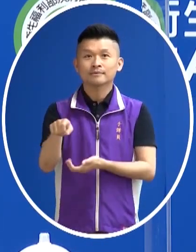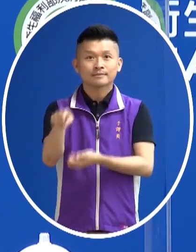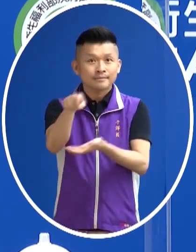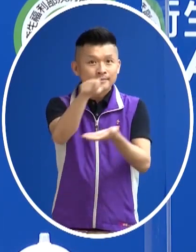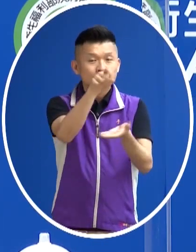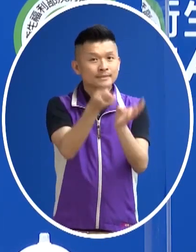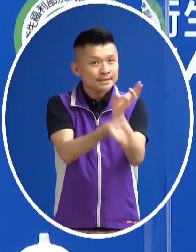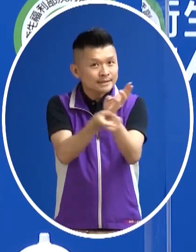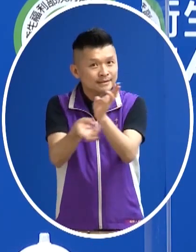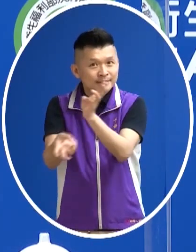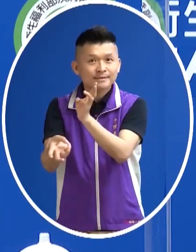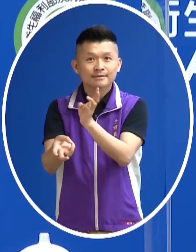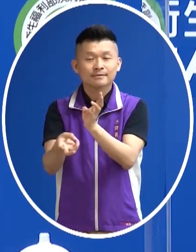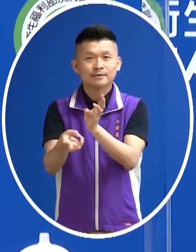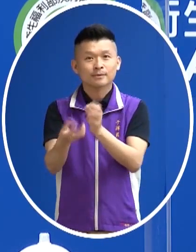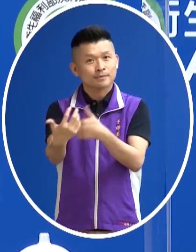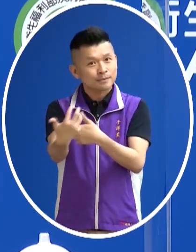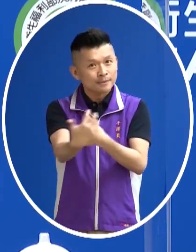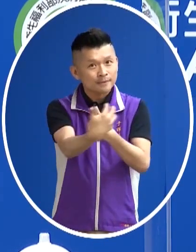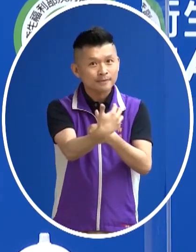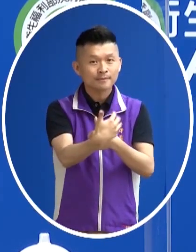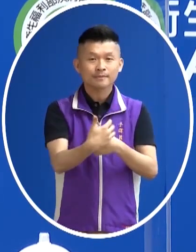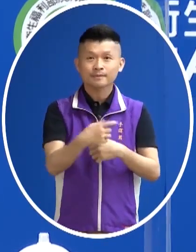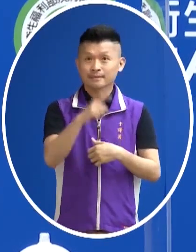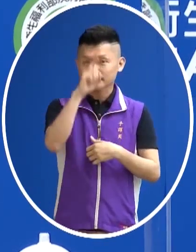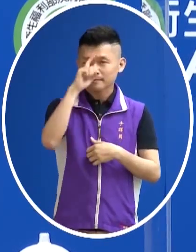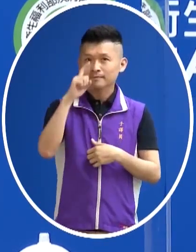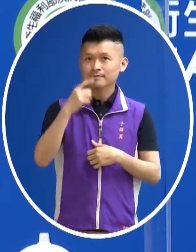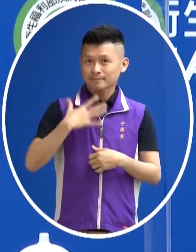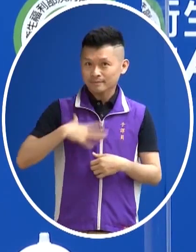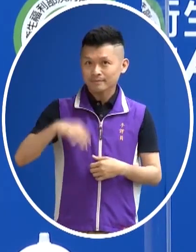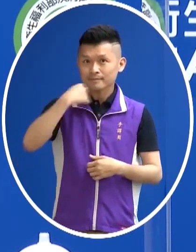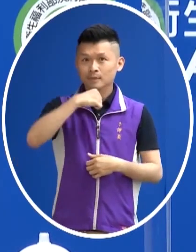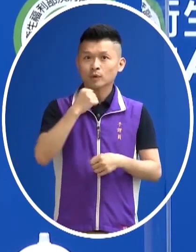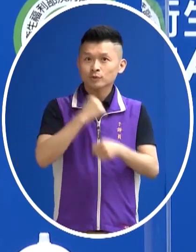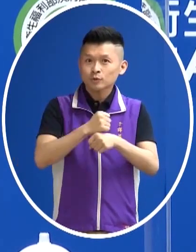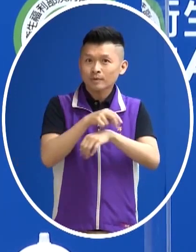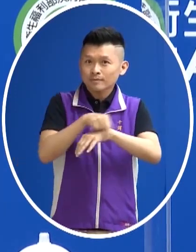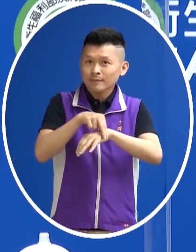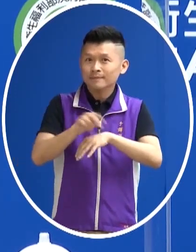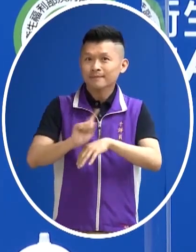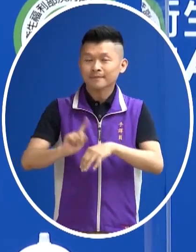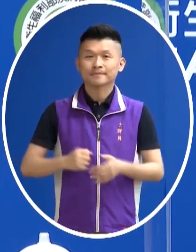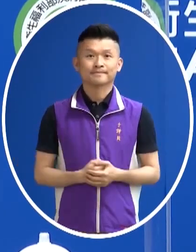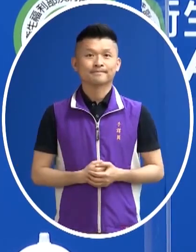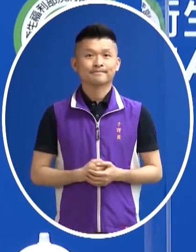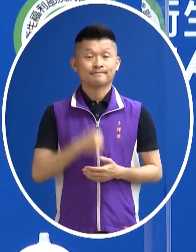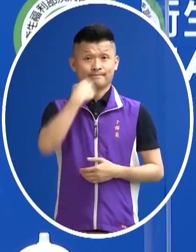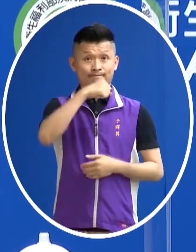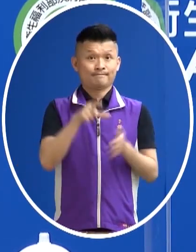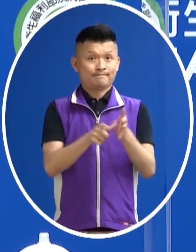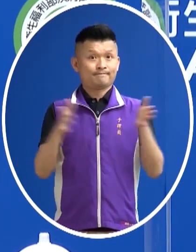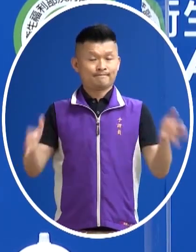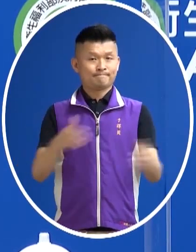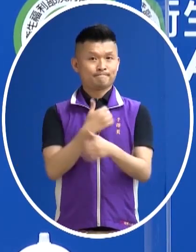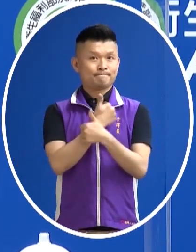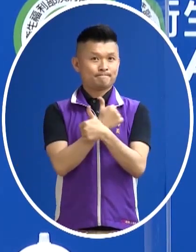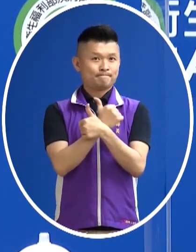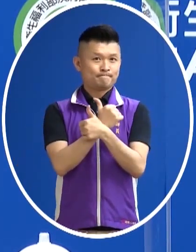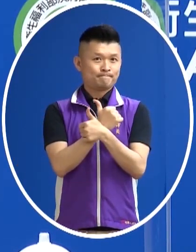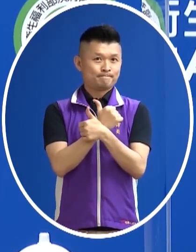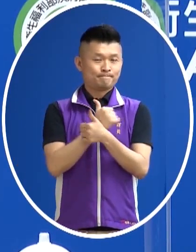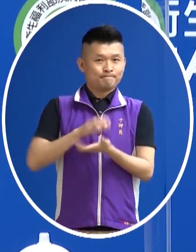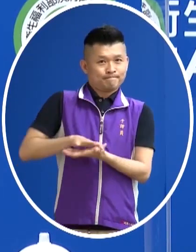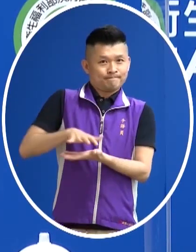比较细节的问题，希望了解哈台湾是怎么做的，那相信台湾在这段时间的经验哈未